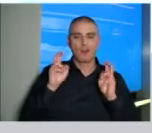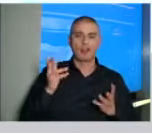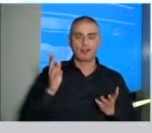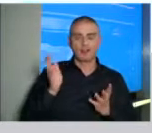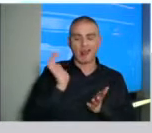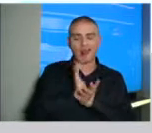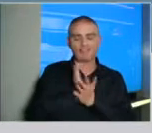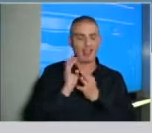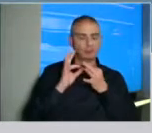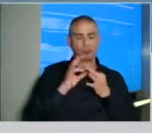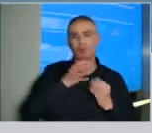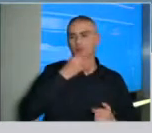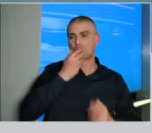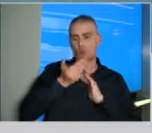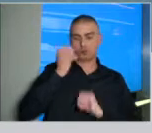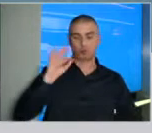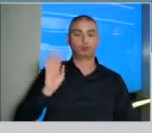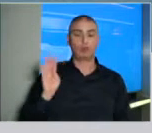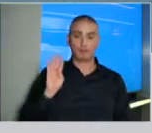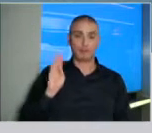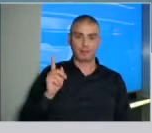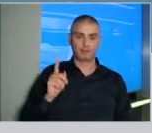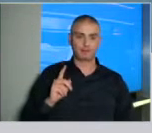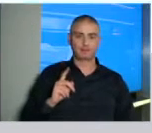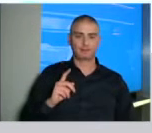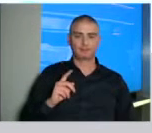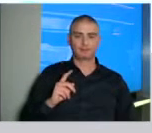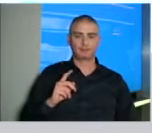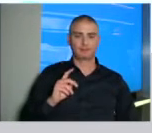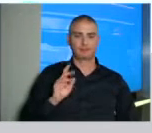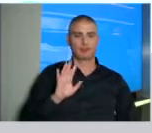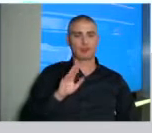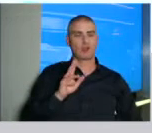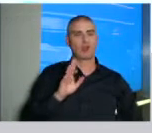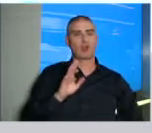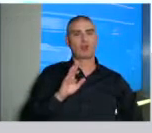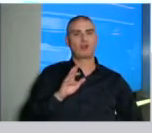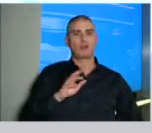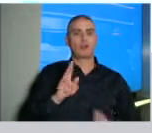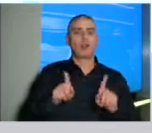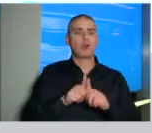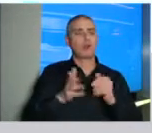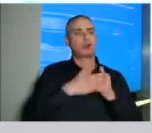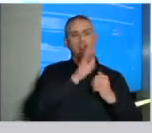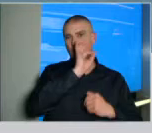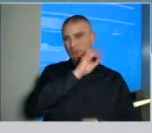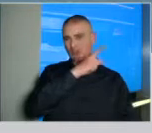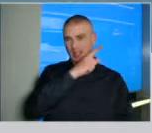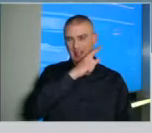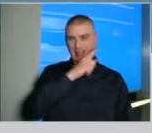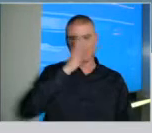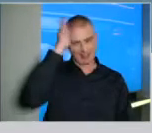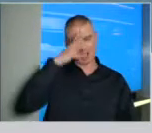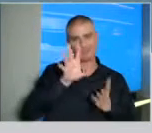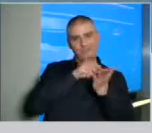שורות מנאומים קודמים של נתניהו. זה כמו שאיוונקה, איוונקה הלוותה. כן, ממישל. זה לא היה נאום